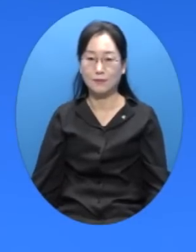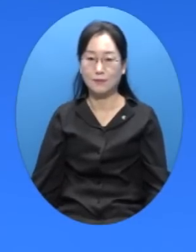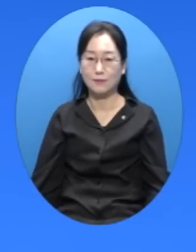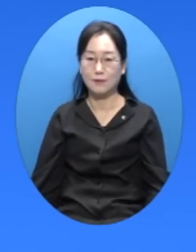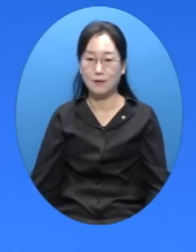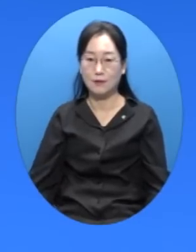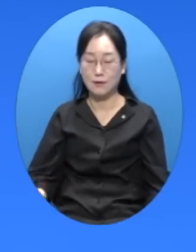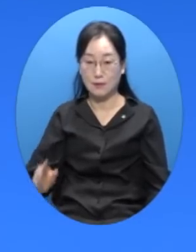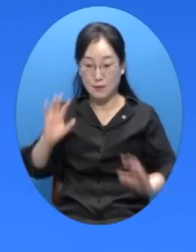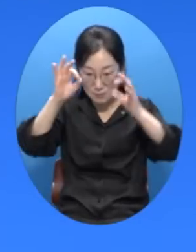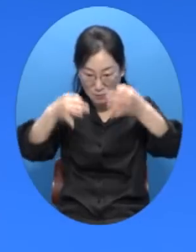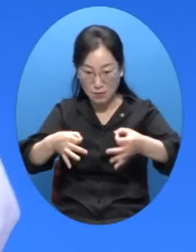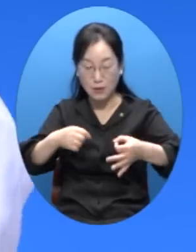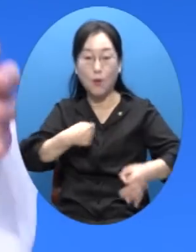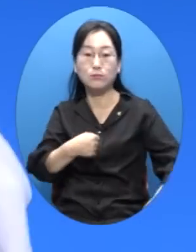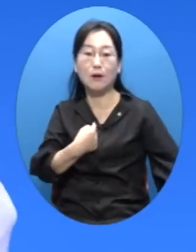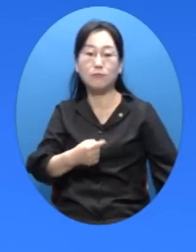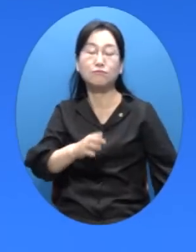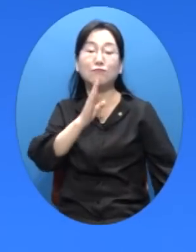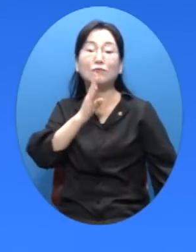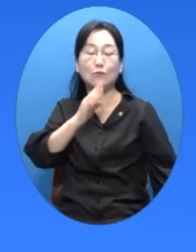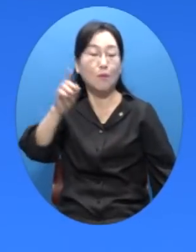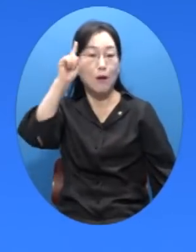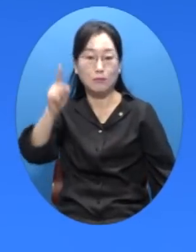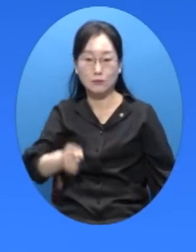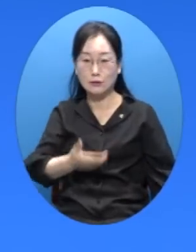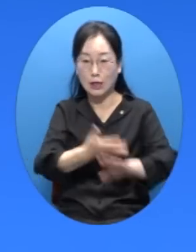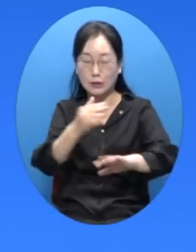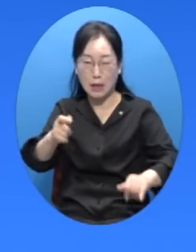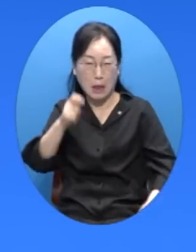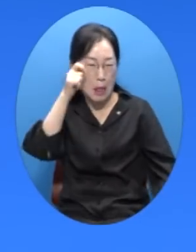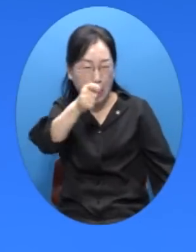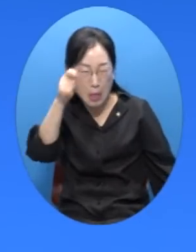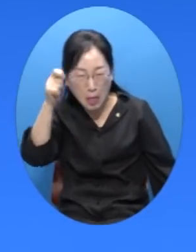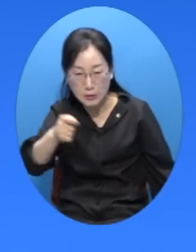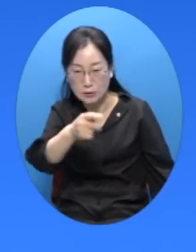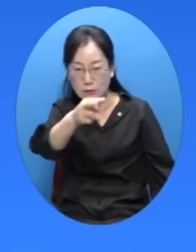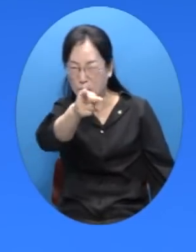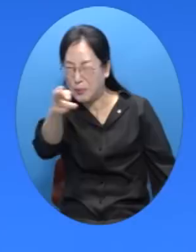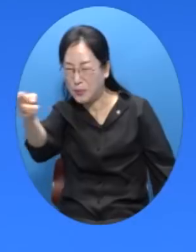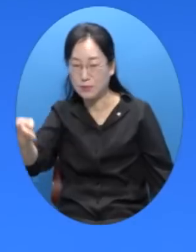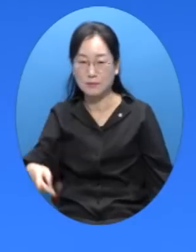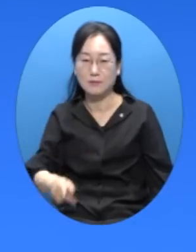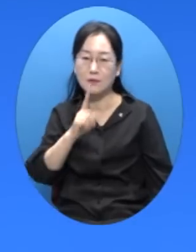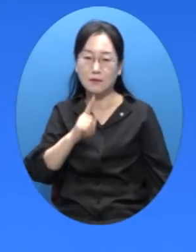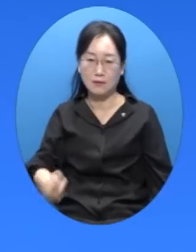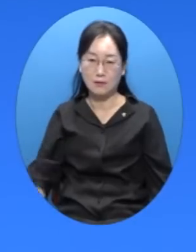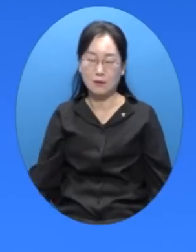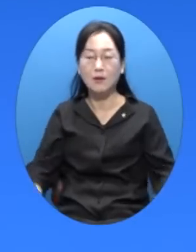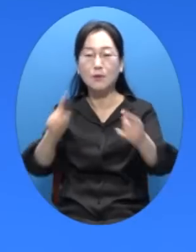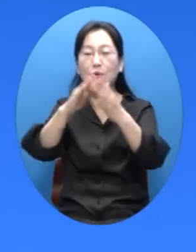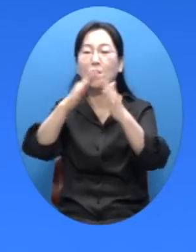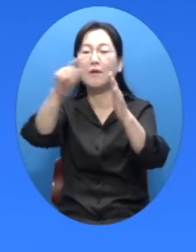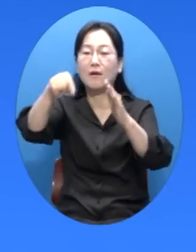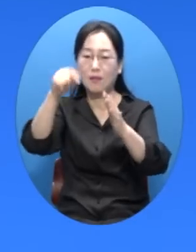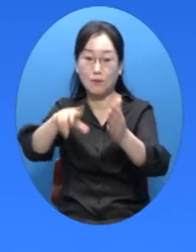자기 스스로 옳다 보니까 남의 약점만 보고 지적하게 되는 것입니다. 교회의 문제를 일으키는